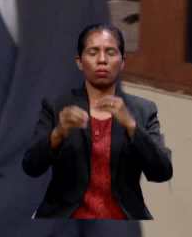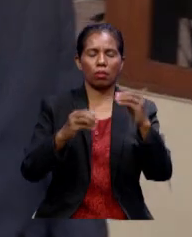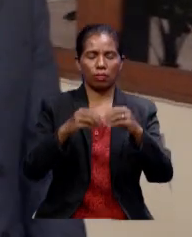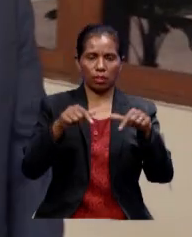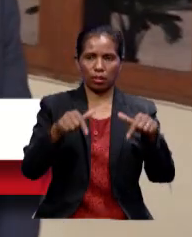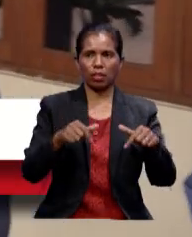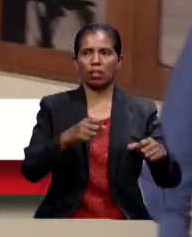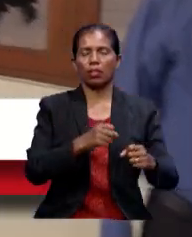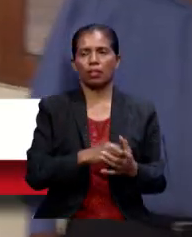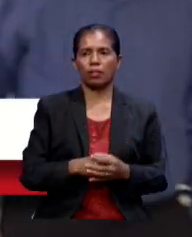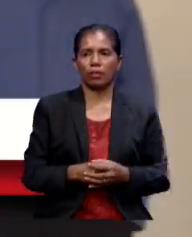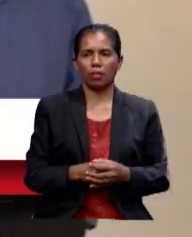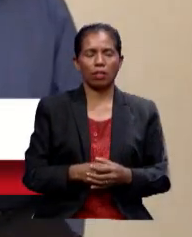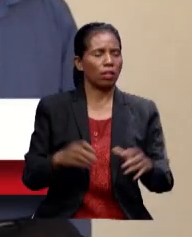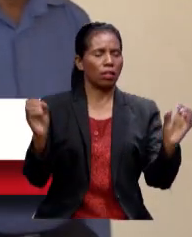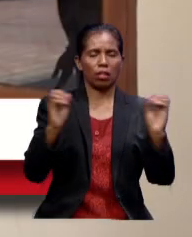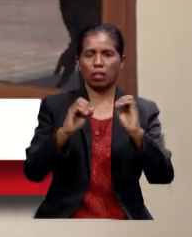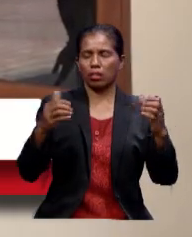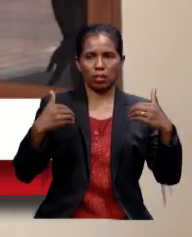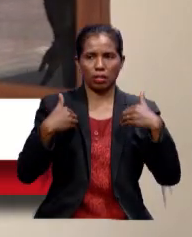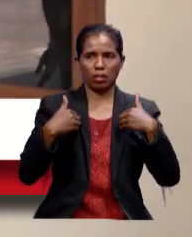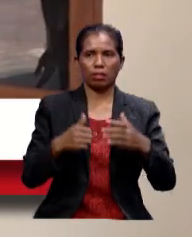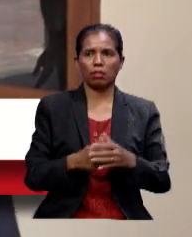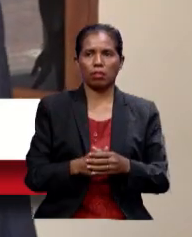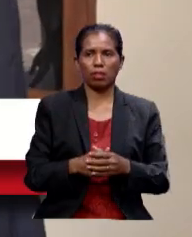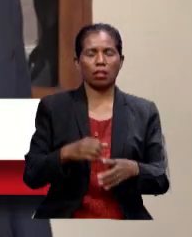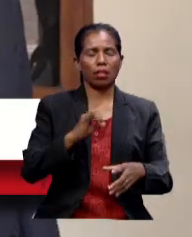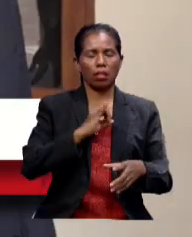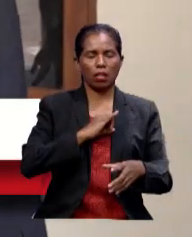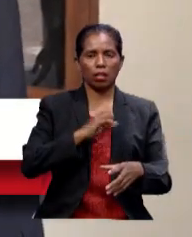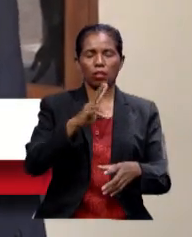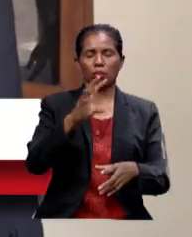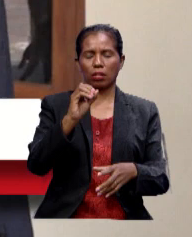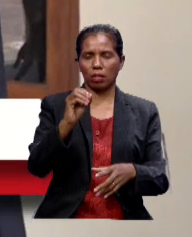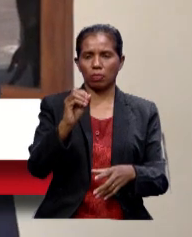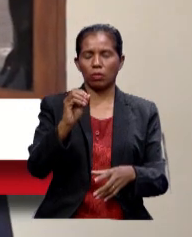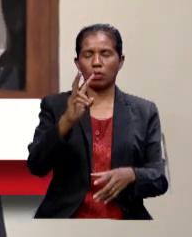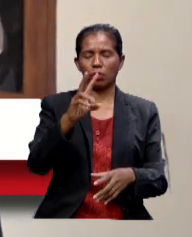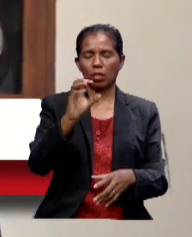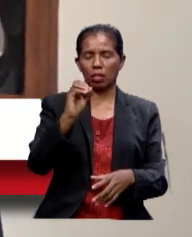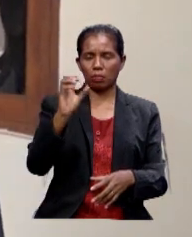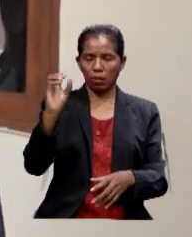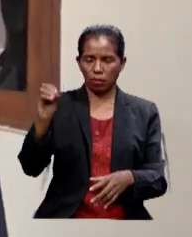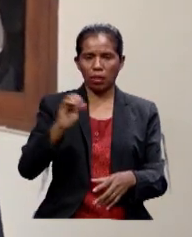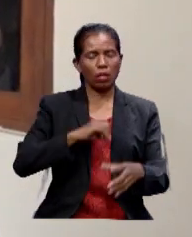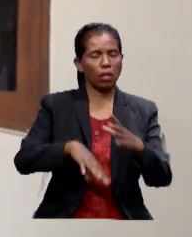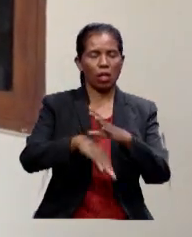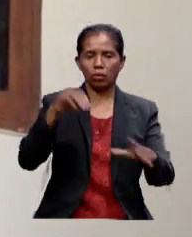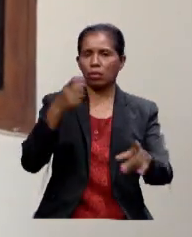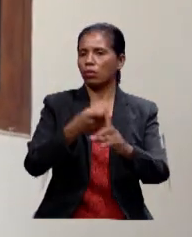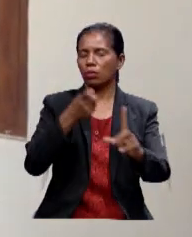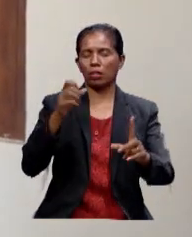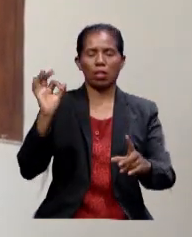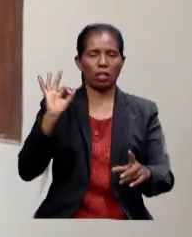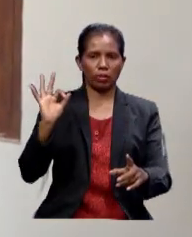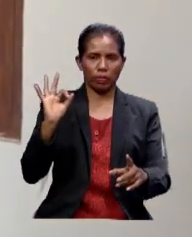ne. Laia, how ia 2000 ne how sai tia Jose Valentil de ona mai sai raiat